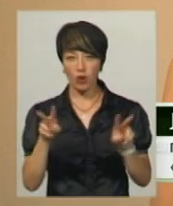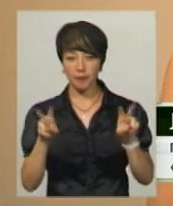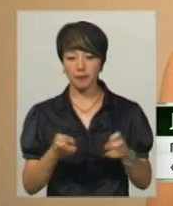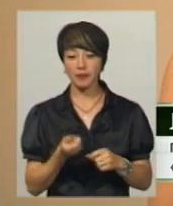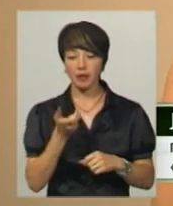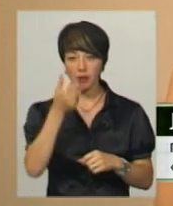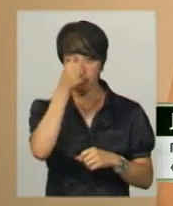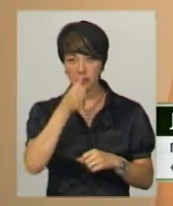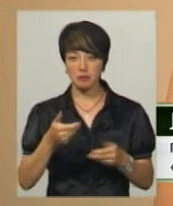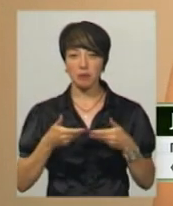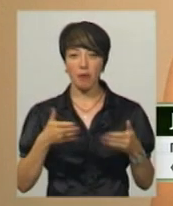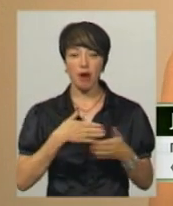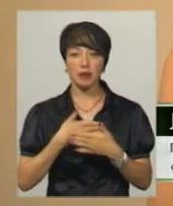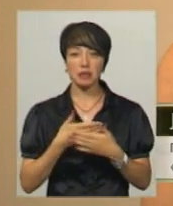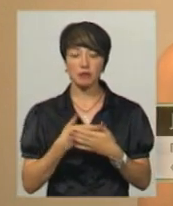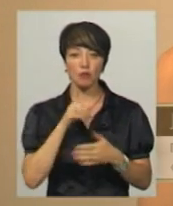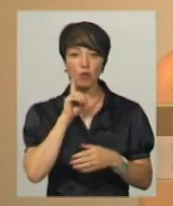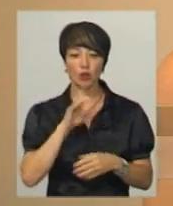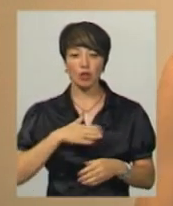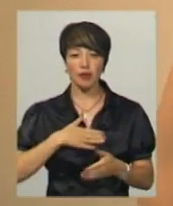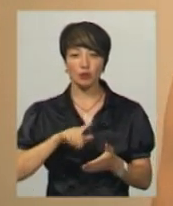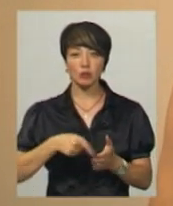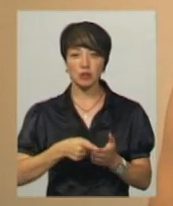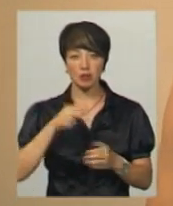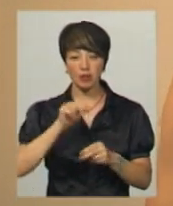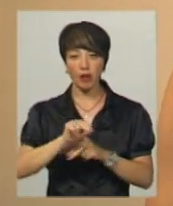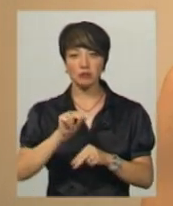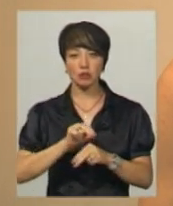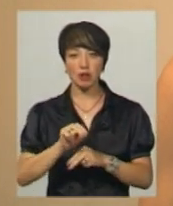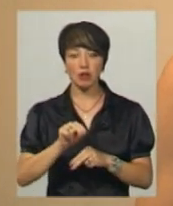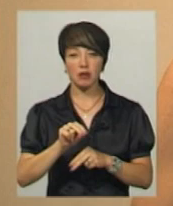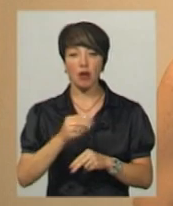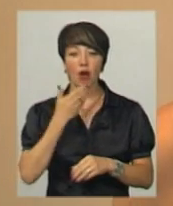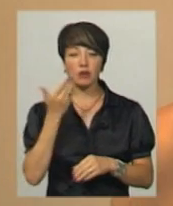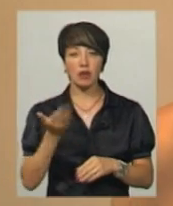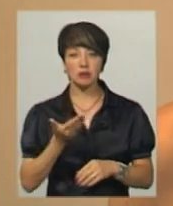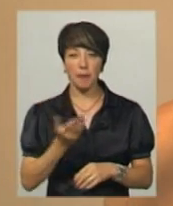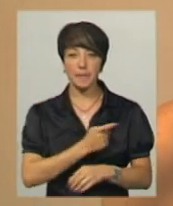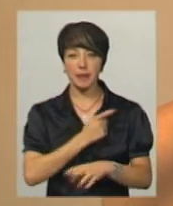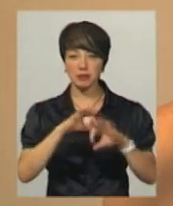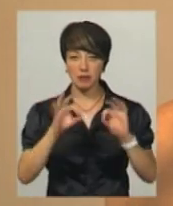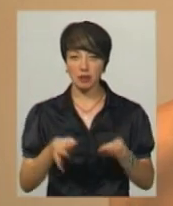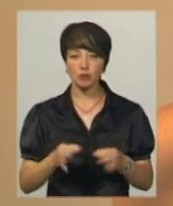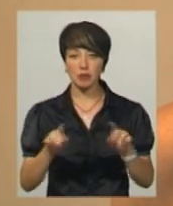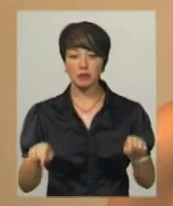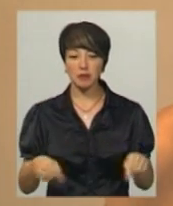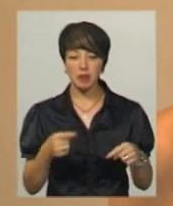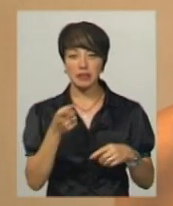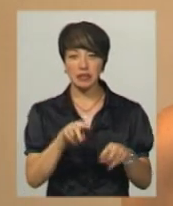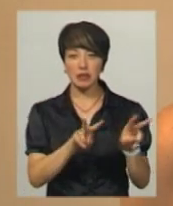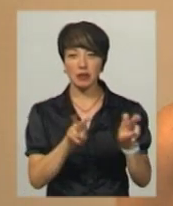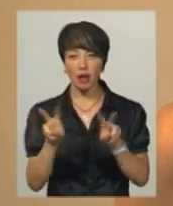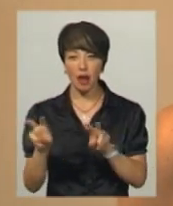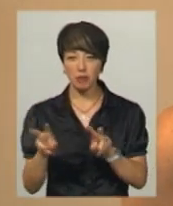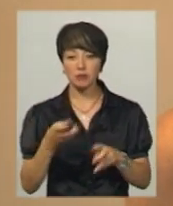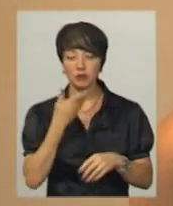декількох місяців ми активно молодь нашого міста навчали ораторські майстерності. Ми будемо підіймати саме ті теми